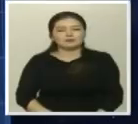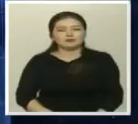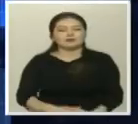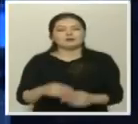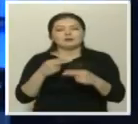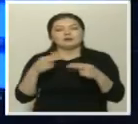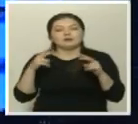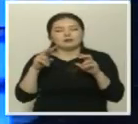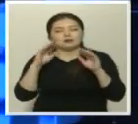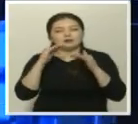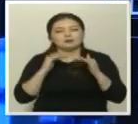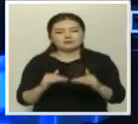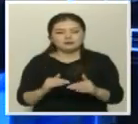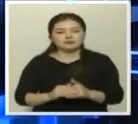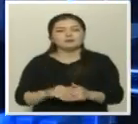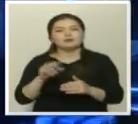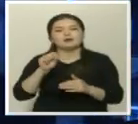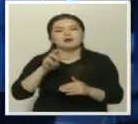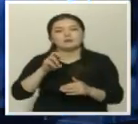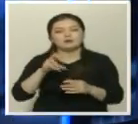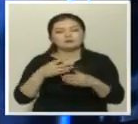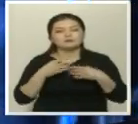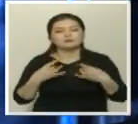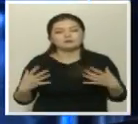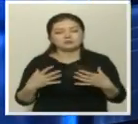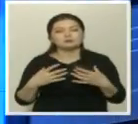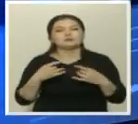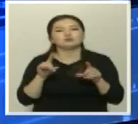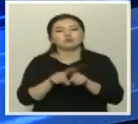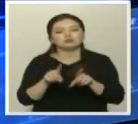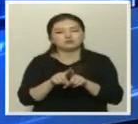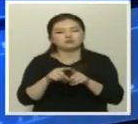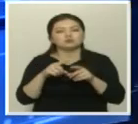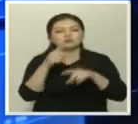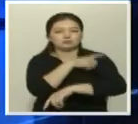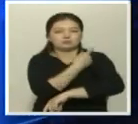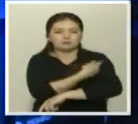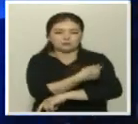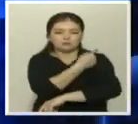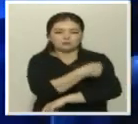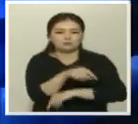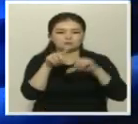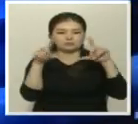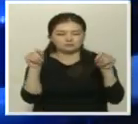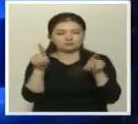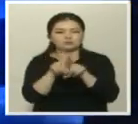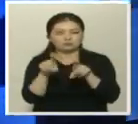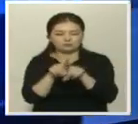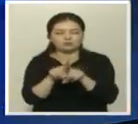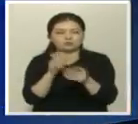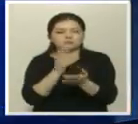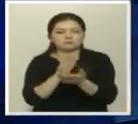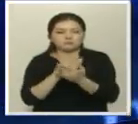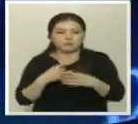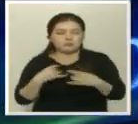Тақырып жалғастырамыз. Амал мерекесі облыстық балалар ауруханасында ерекше тойланды. Мерекеге ақхалатты жандардың көрісуімен басталды. Іс-шараға